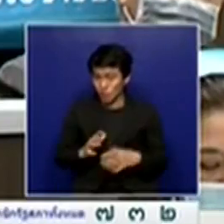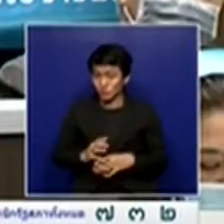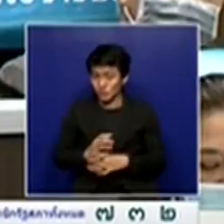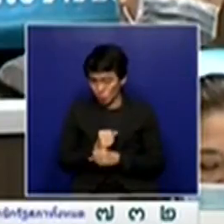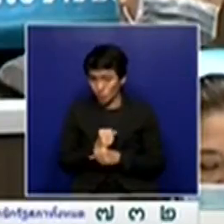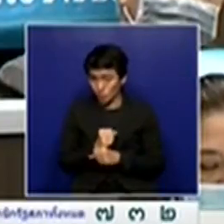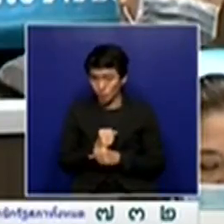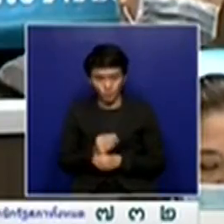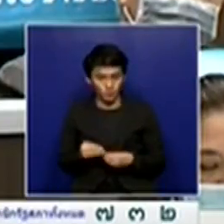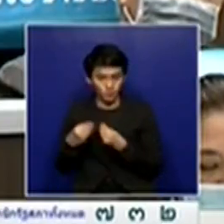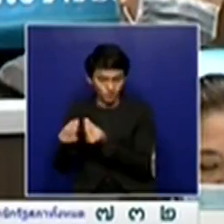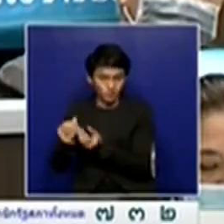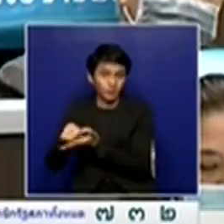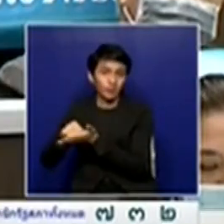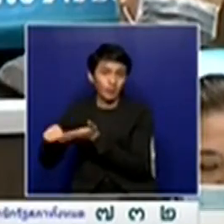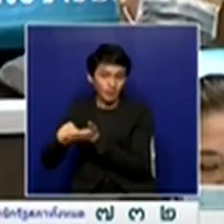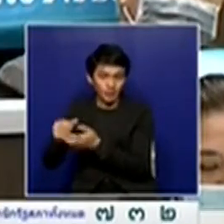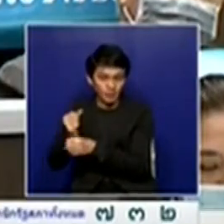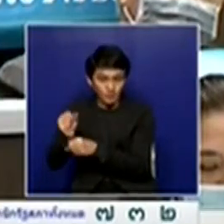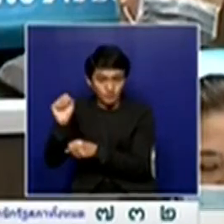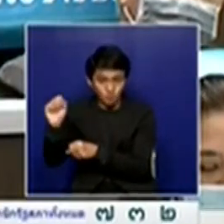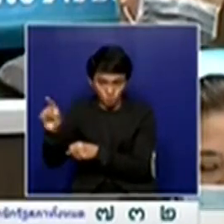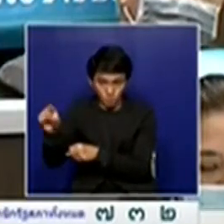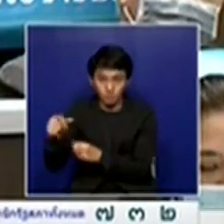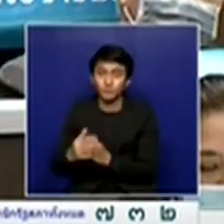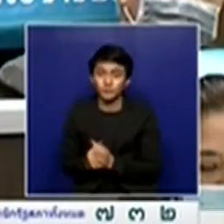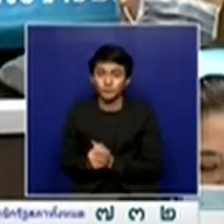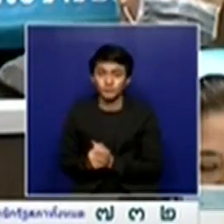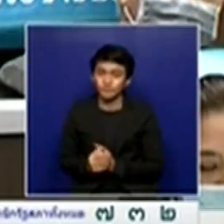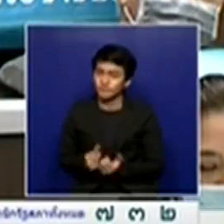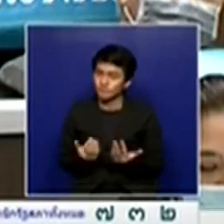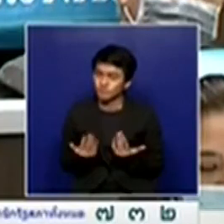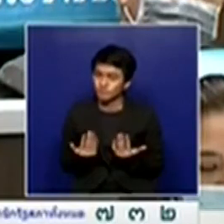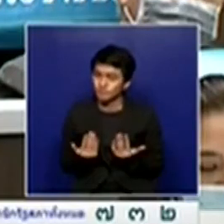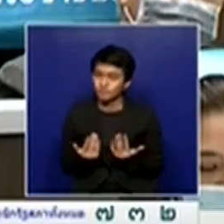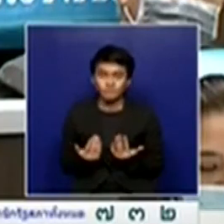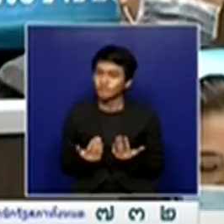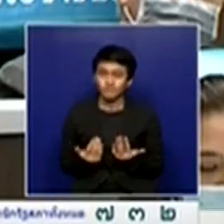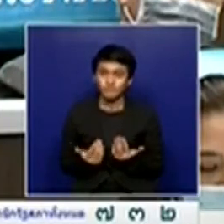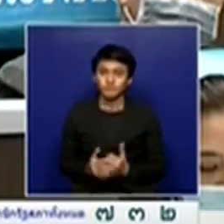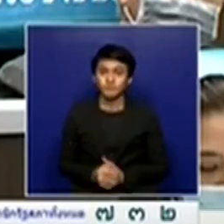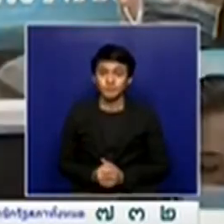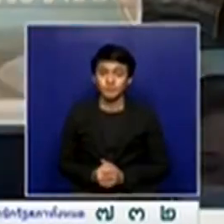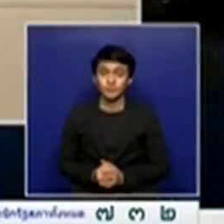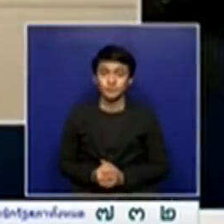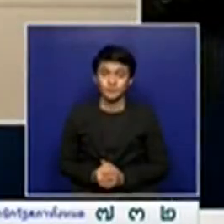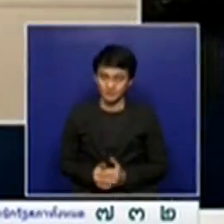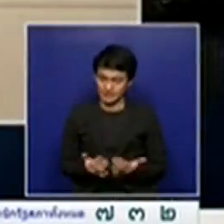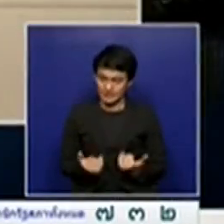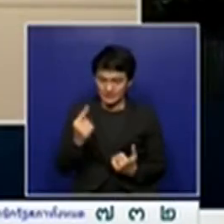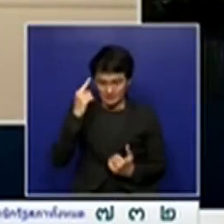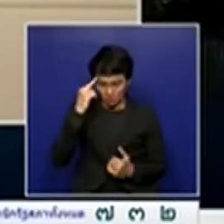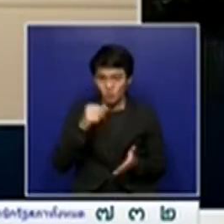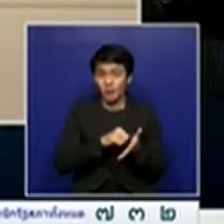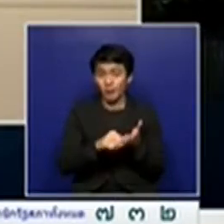ก็คือการตั้งคณะกรรมการหรือกรรมาธิการที่จะมาทำหน้าที่หาทางออกสร้างความสมานฉันท์แต่ยังเป็นคำถ